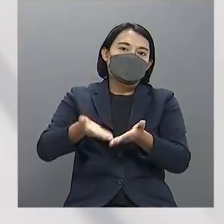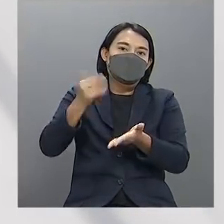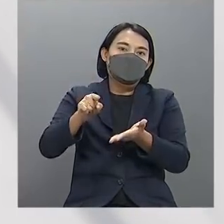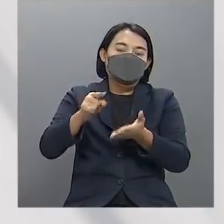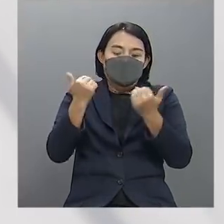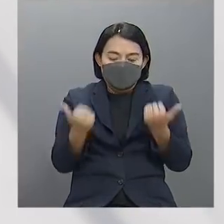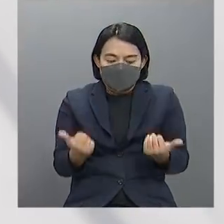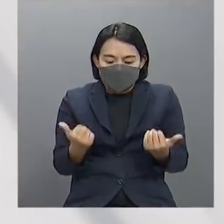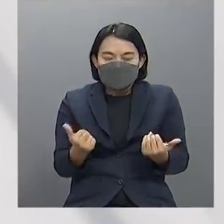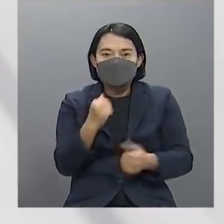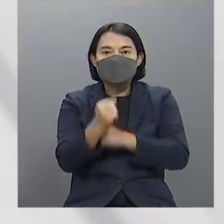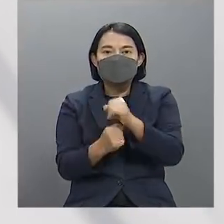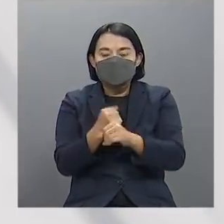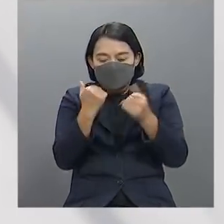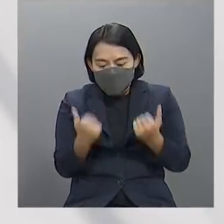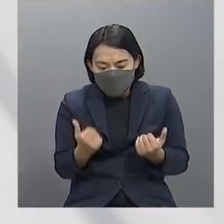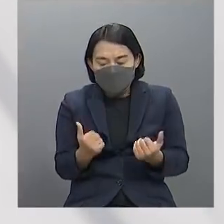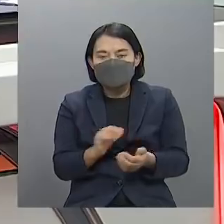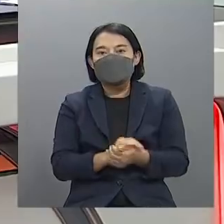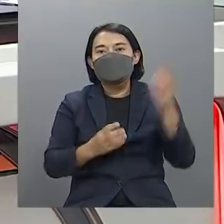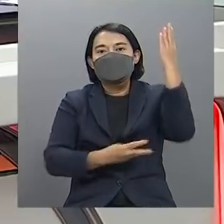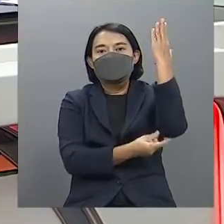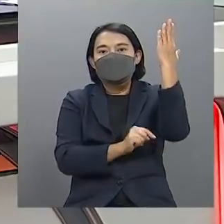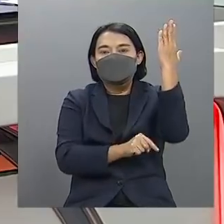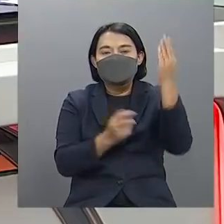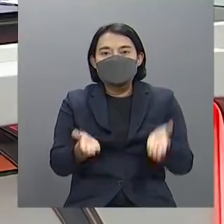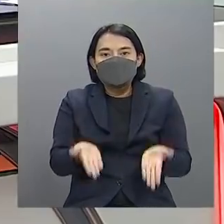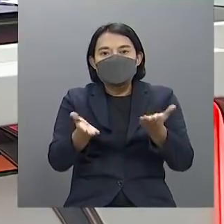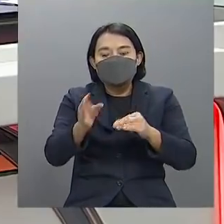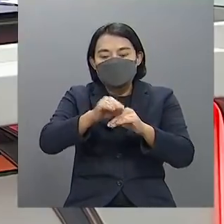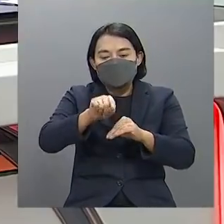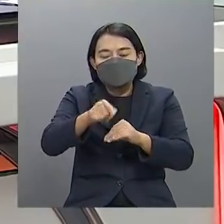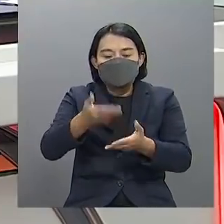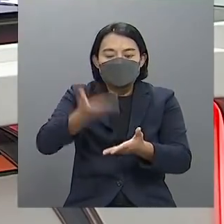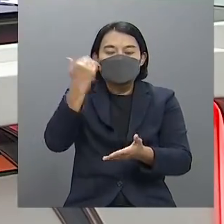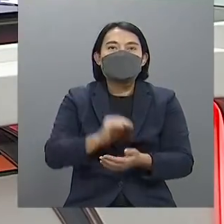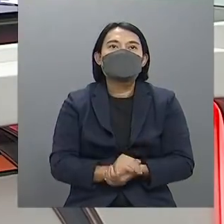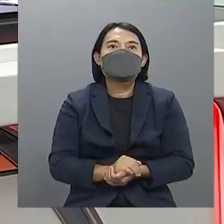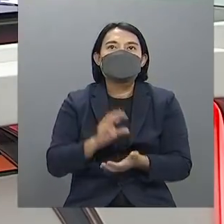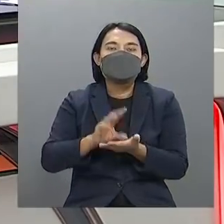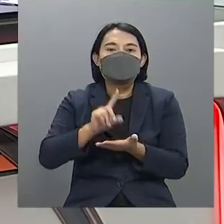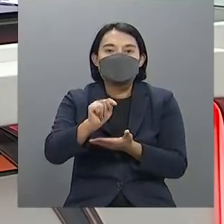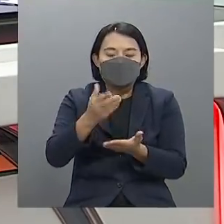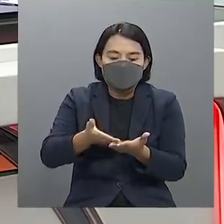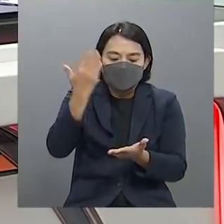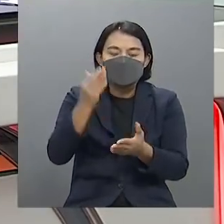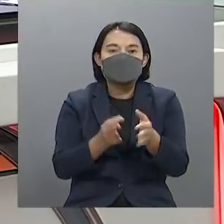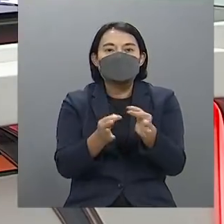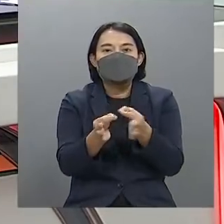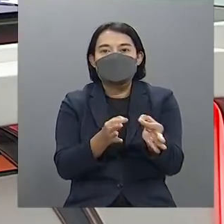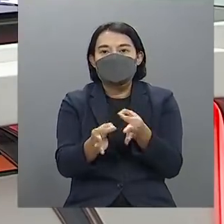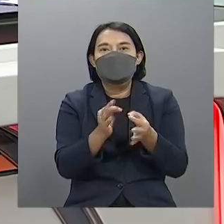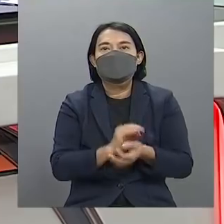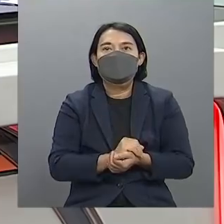จะยิ่งดันราคาให้ปุ๋ยเพิ่มสูงขึ้นอีกนะคะพอต้นทุนของปุ๋ยมันเพิ่มขึ้นอย่างที่เราบอกเมื่อสักครู่นี้ค่ะว่